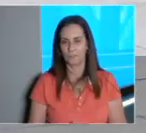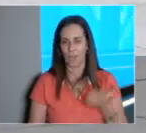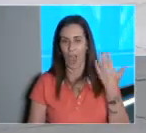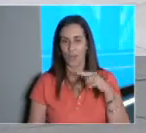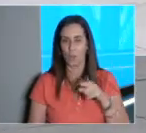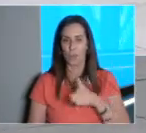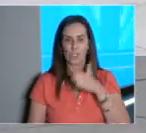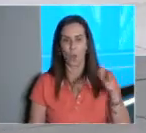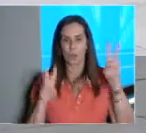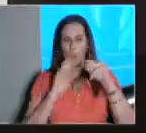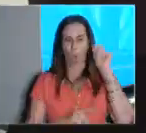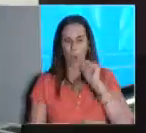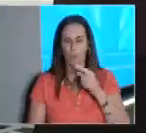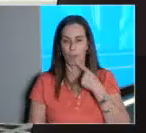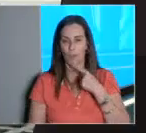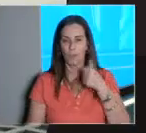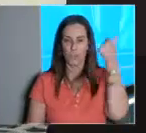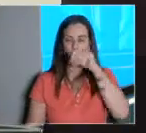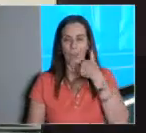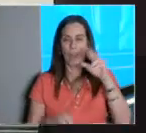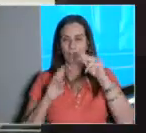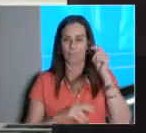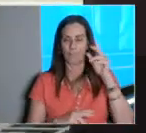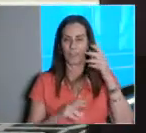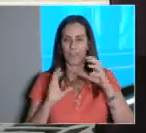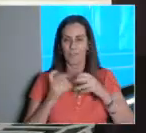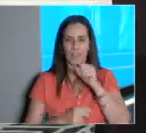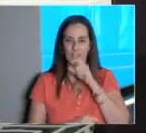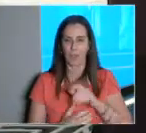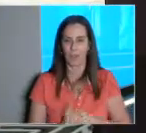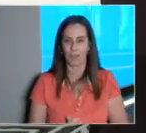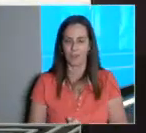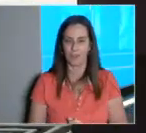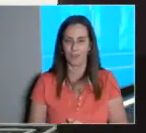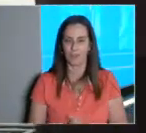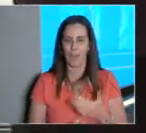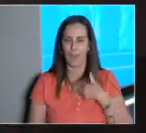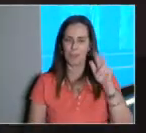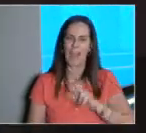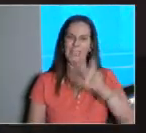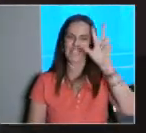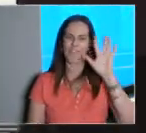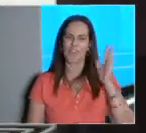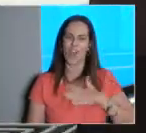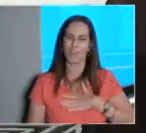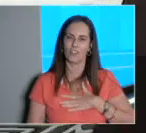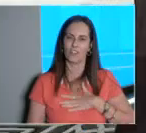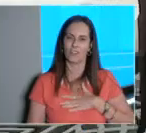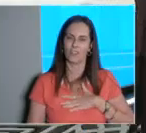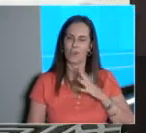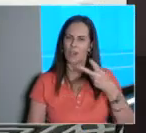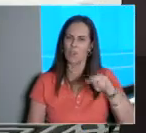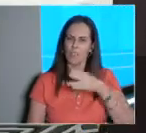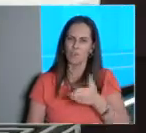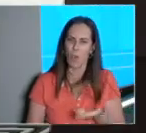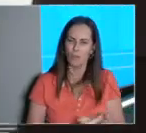שתיים, שמאלנים מכחול לבן, הוציאו שם רע לכפר סבא. אומרים פה, כולם רוצים לכחול לבן. פחות בא עכשיו, יהודי, אמיתי. רק ביבי, אני מהצפון בכלל. איך אתה יכול להסתובב